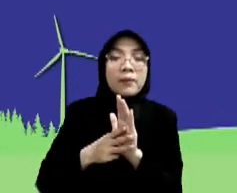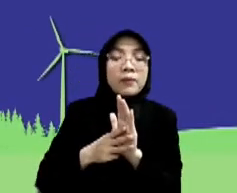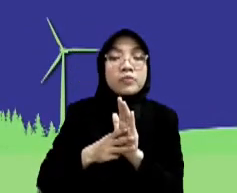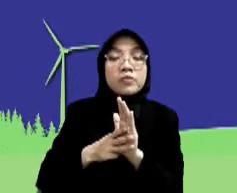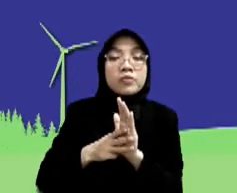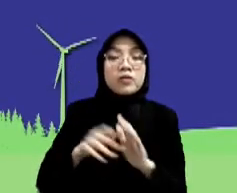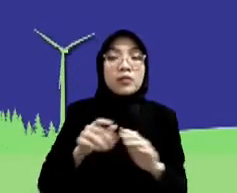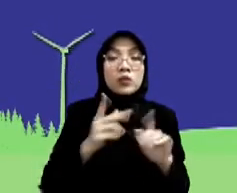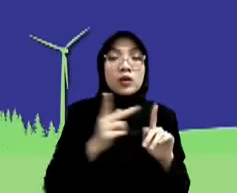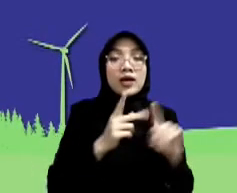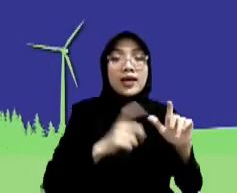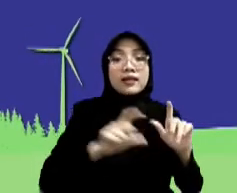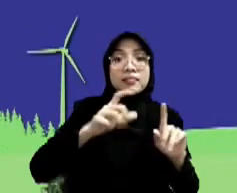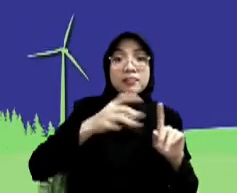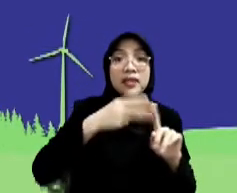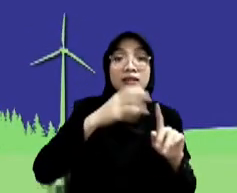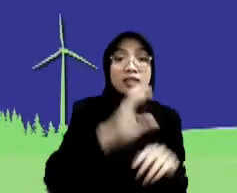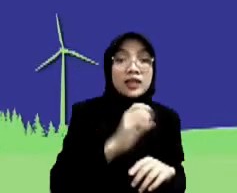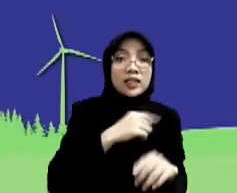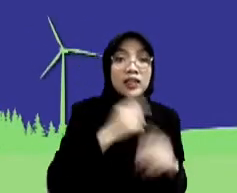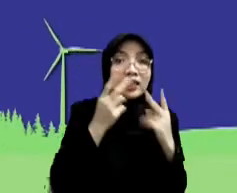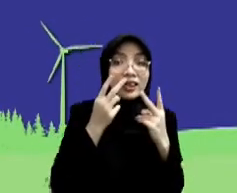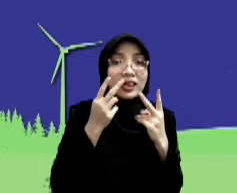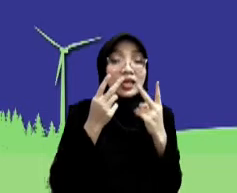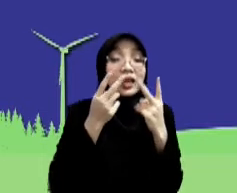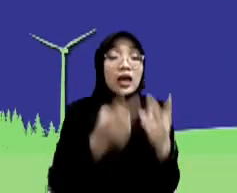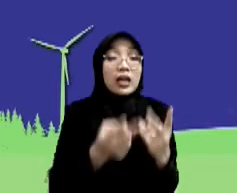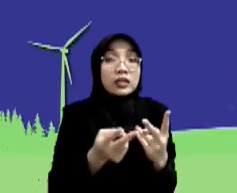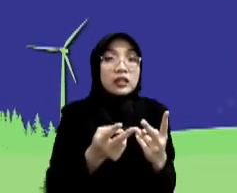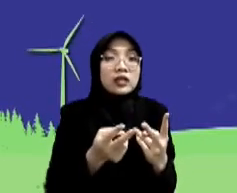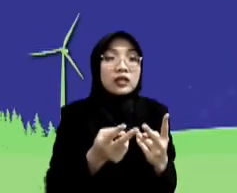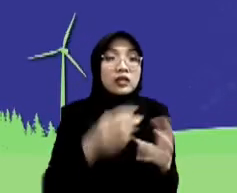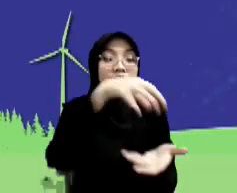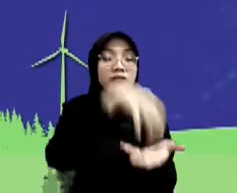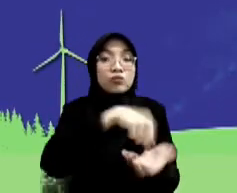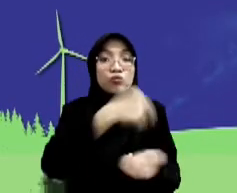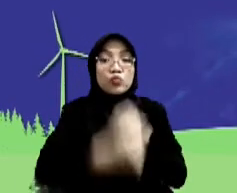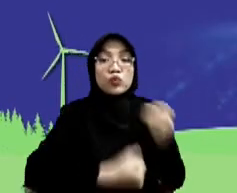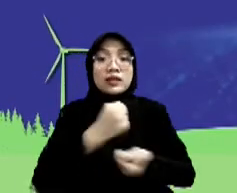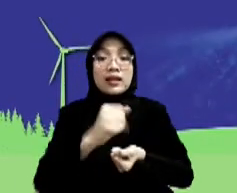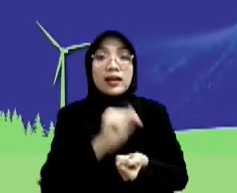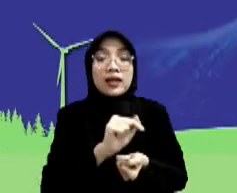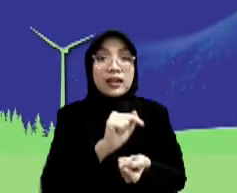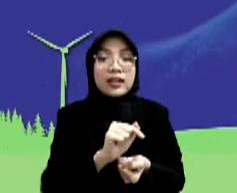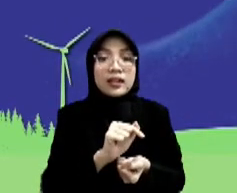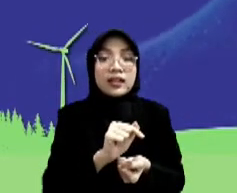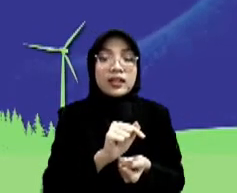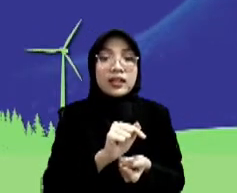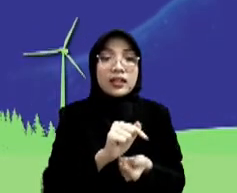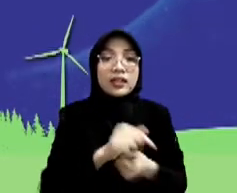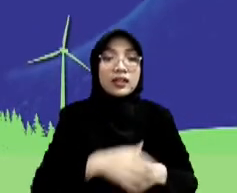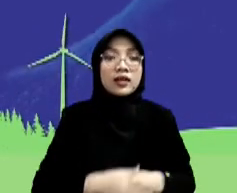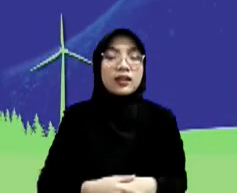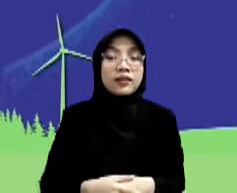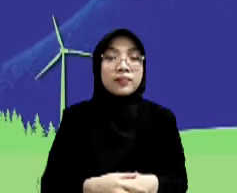untuk HSBC justru kita melihat yang namanya ee sebuah Company itu eh What is it in